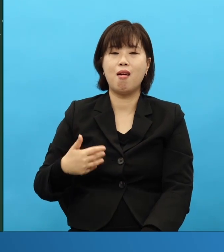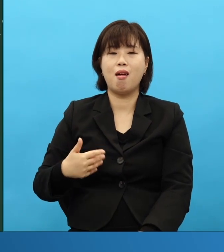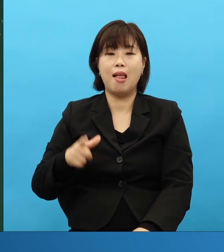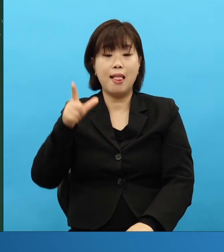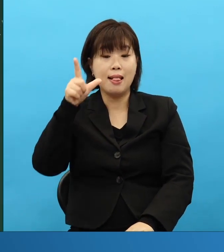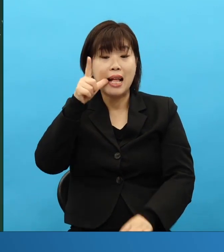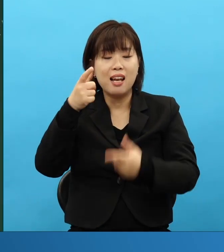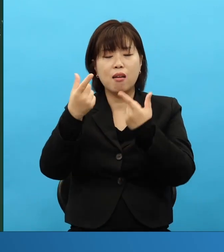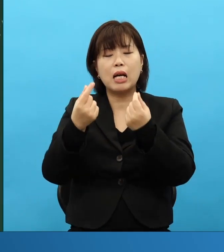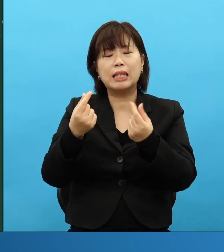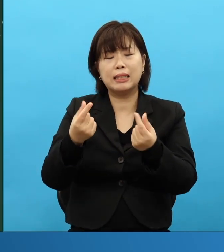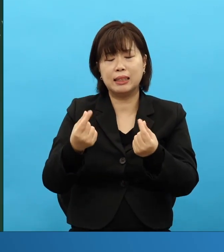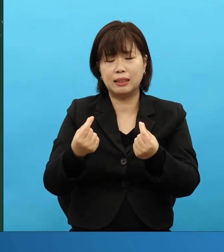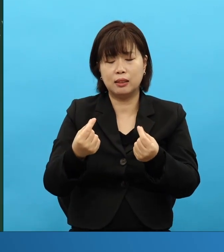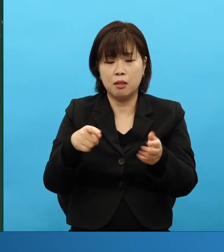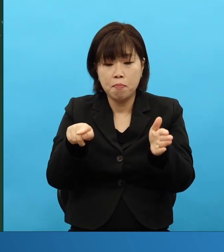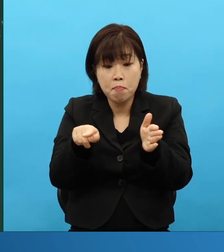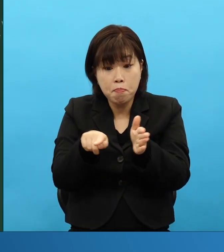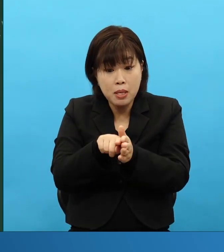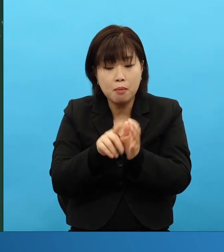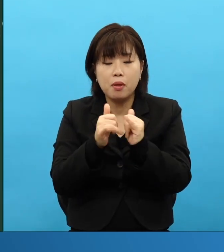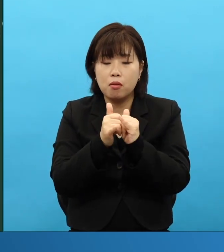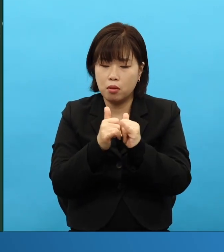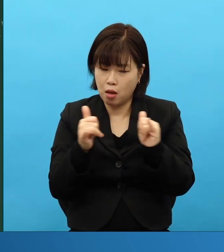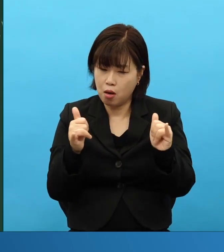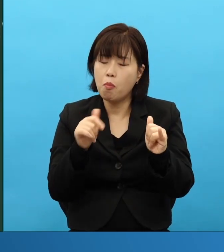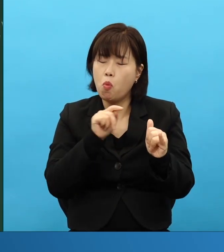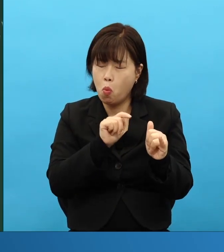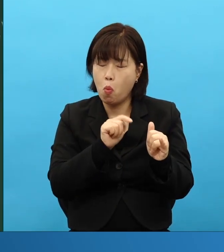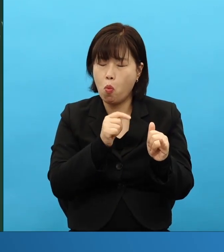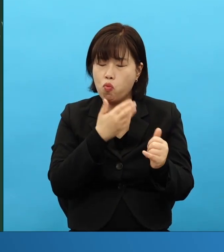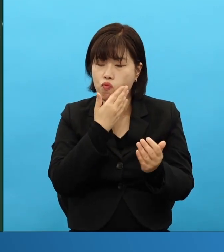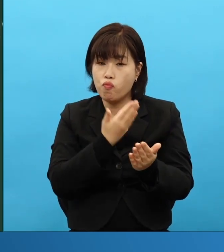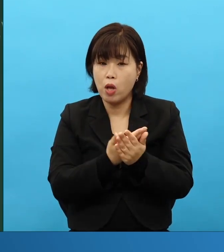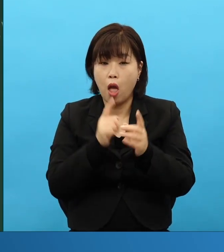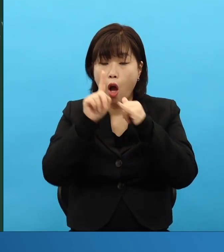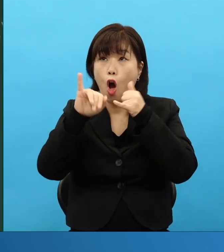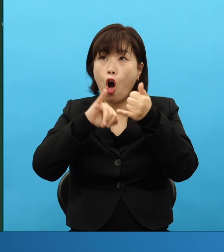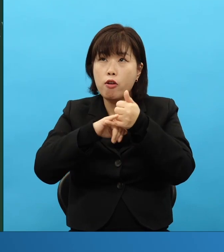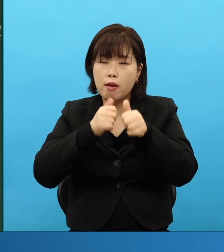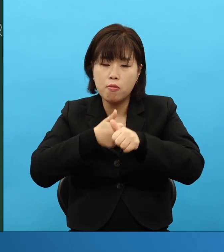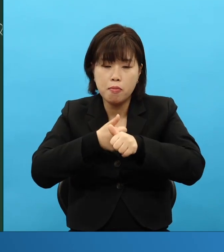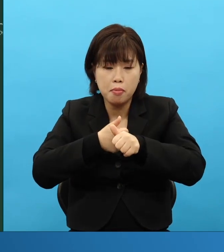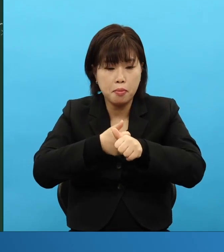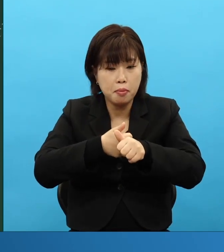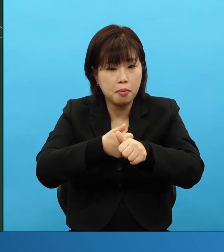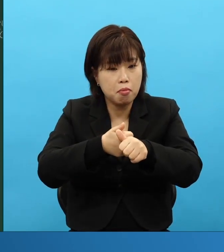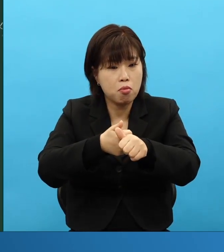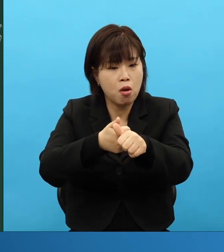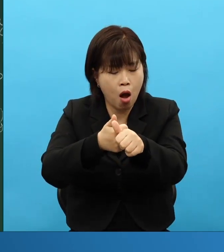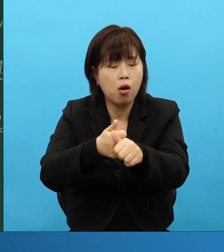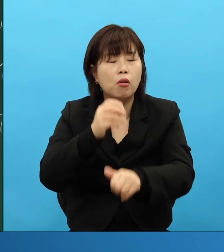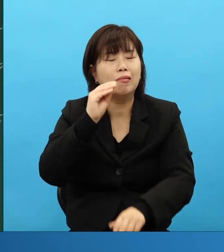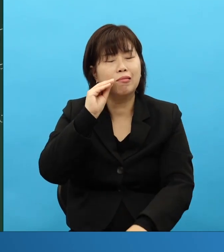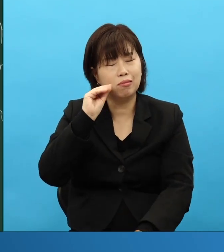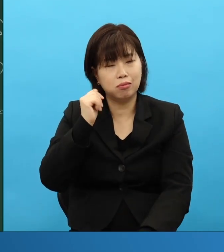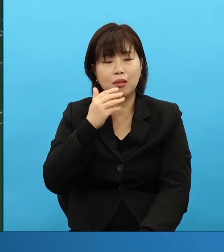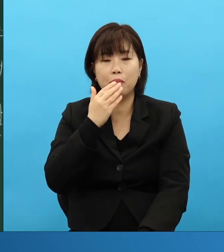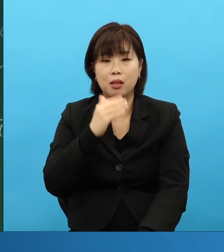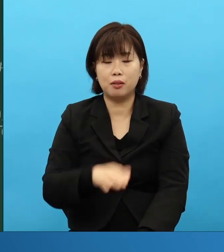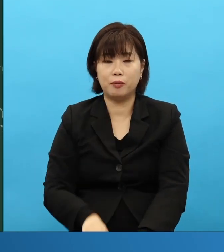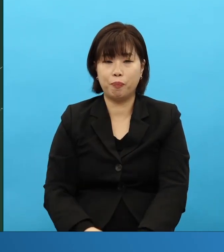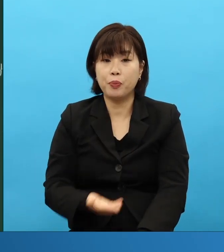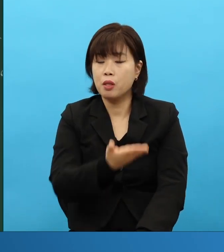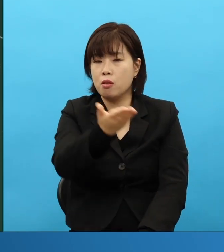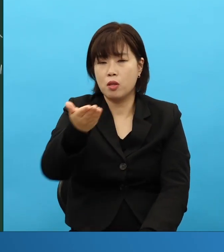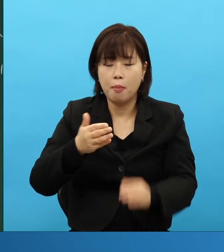an individual like 언약 this. 따라가는 인물입니다. Just someone who follows the covenant. 진짜 손톱만큼도 걱정하지 마. And you don't have to worry at all. 학업